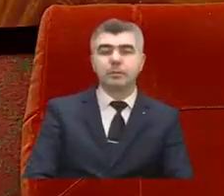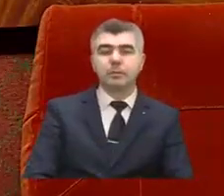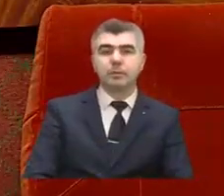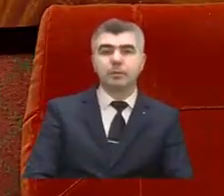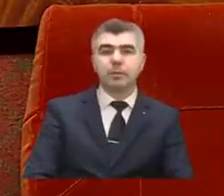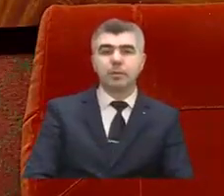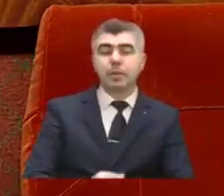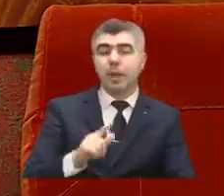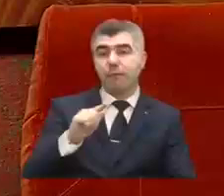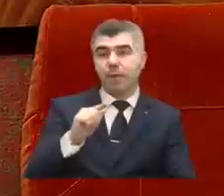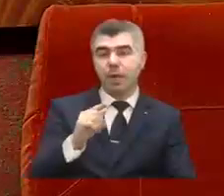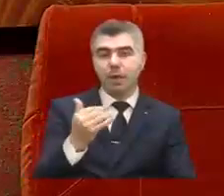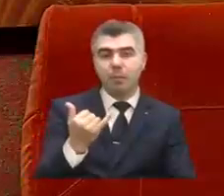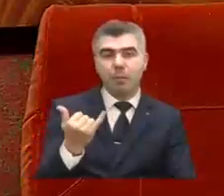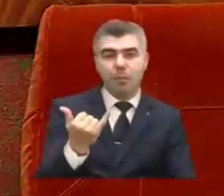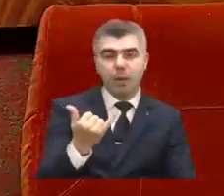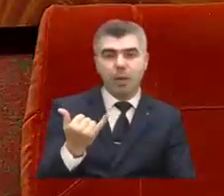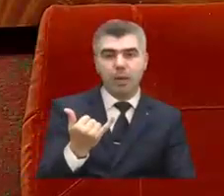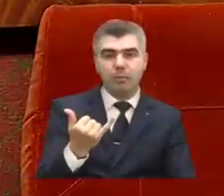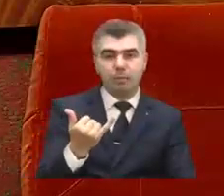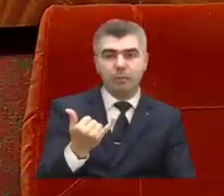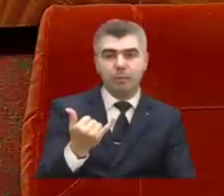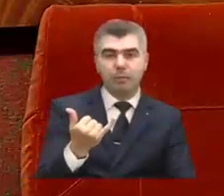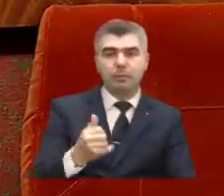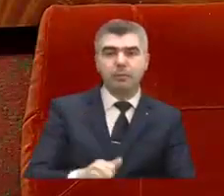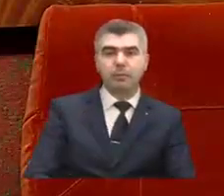كيهم في الحقيقة، عنده بعد